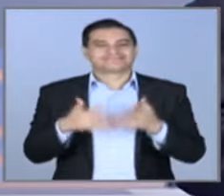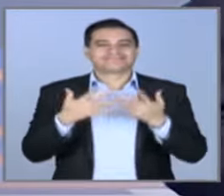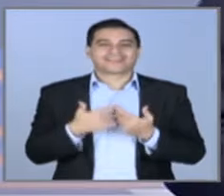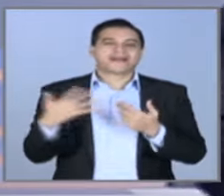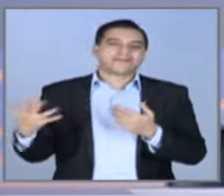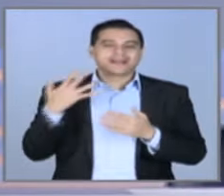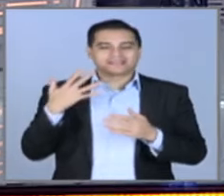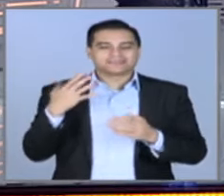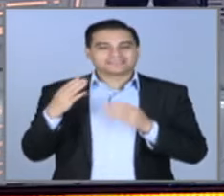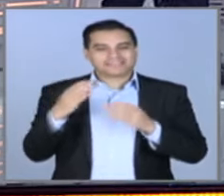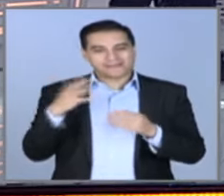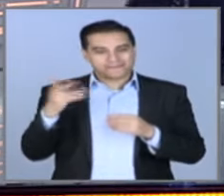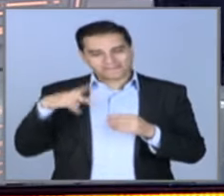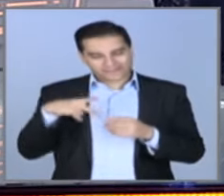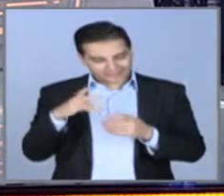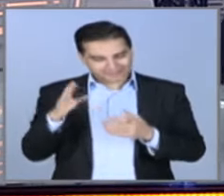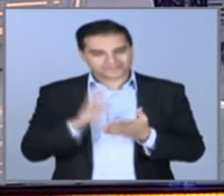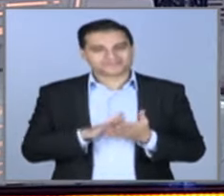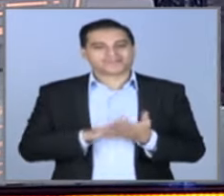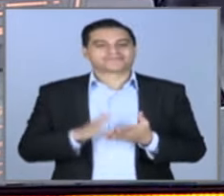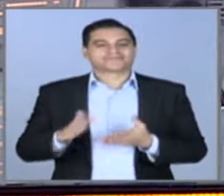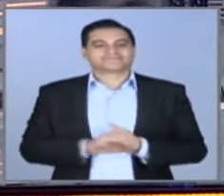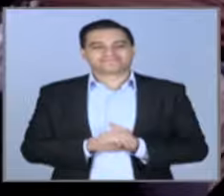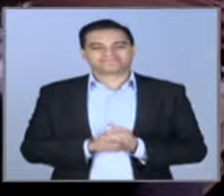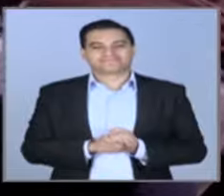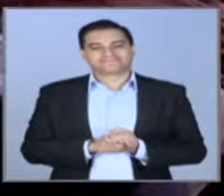خمسة من 8، برافو عليك. تفضل.